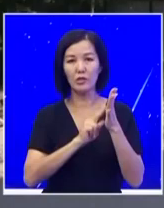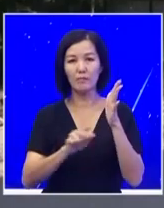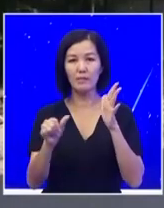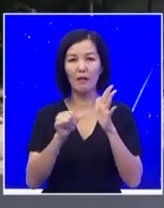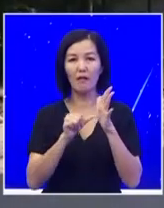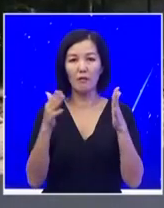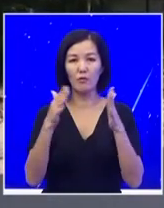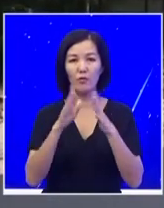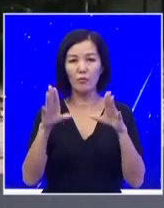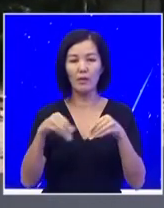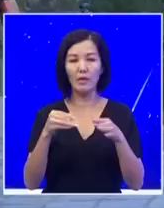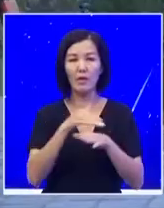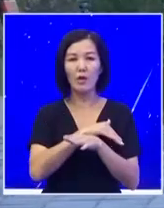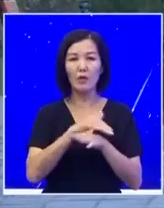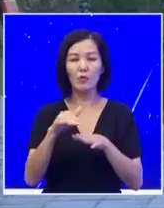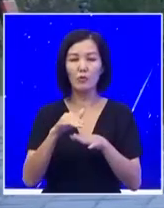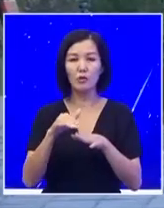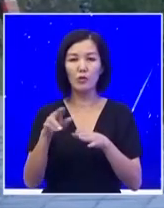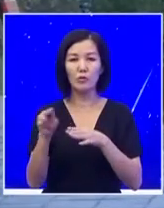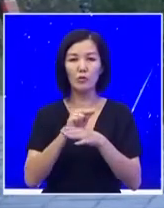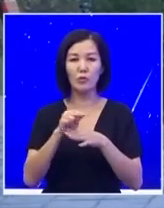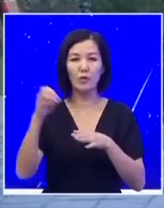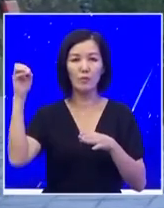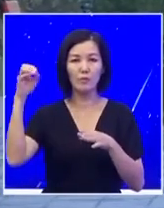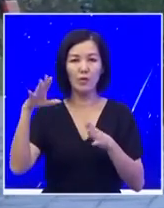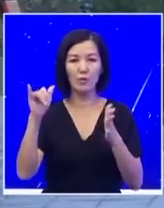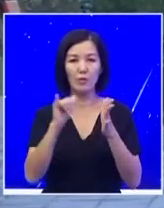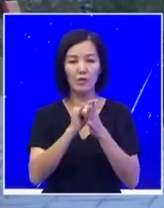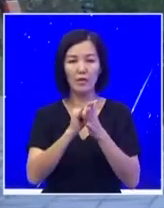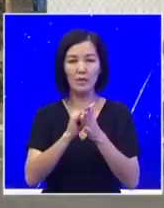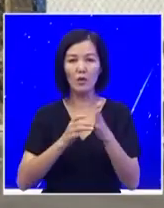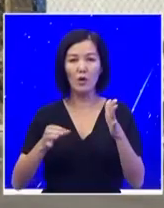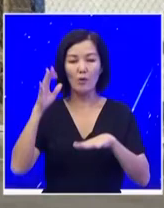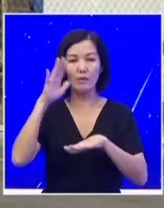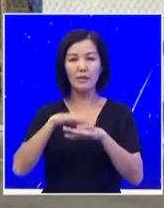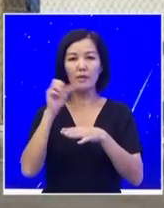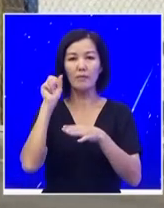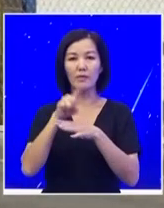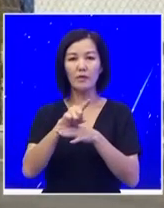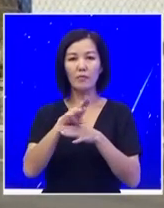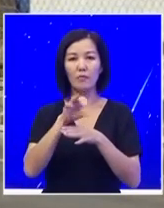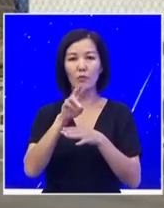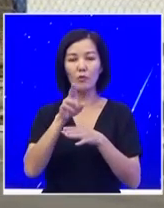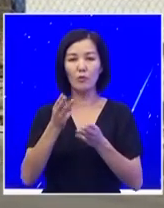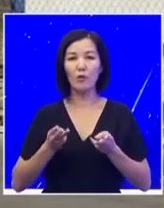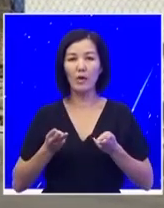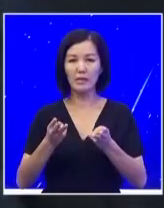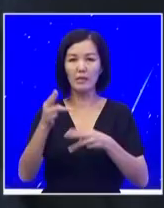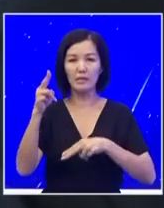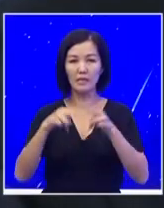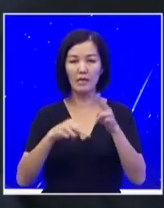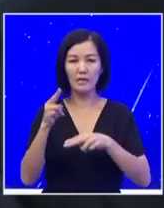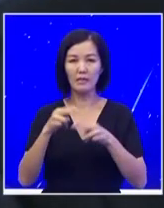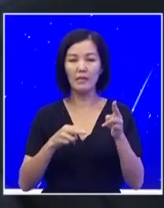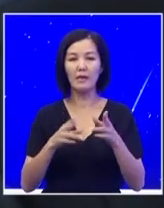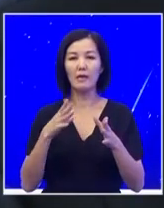берілді. Көше жолдары, арықтар жасалып, көше шамдары қойылды. Облыс әкімінің тапсырмасымен модульді блок қазандықтары салынды. Арда